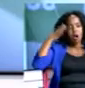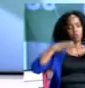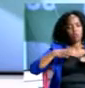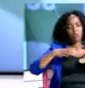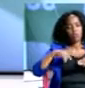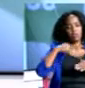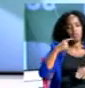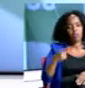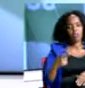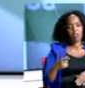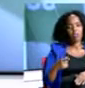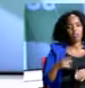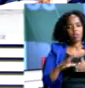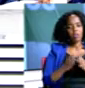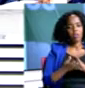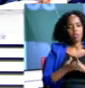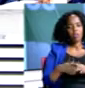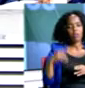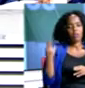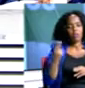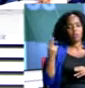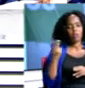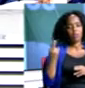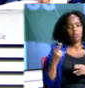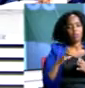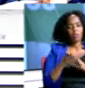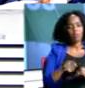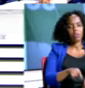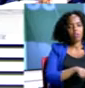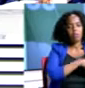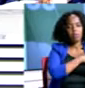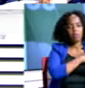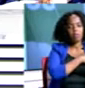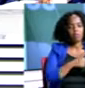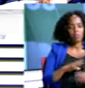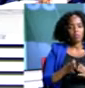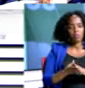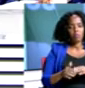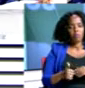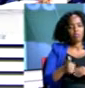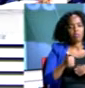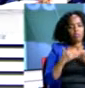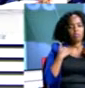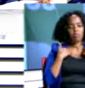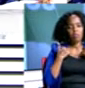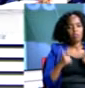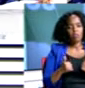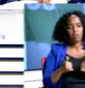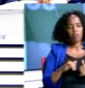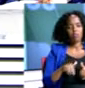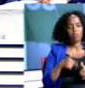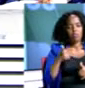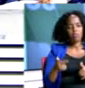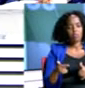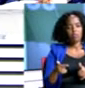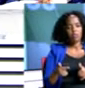dabalate distance ni wan ni fayadamu dandaw qab erinna min rafagachu dandaw qab unda mata sa dandaw qabachu kana fakasi jede